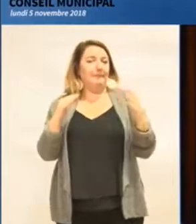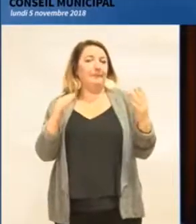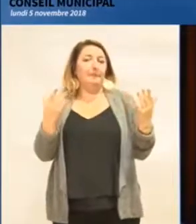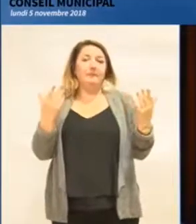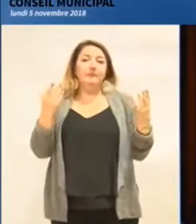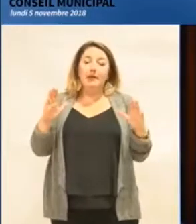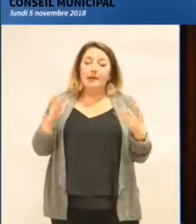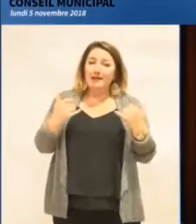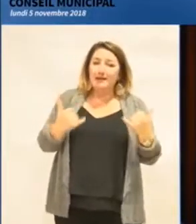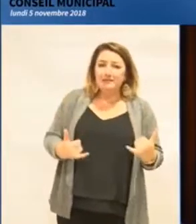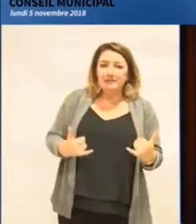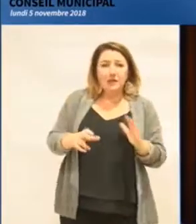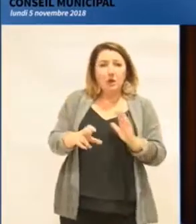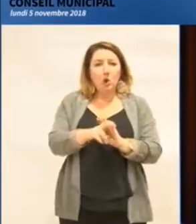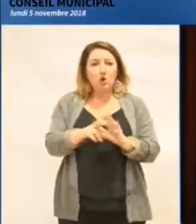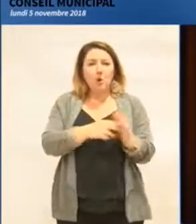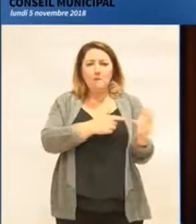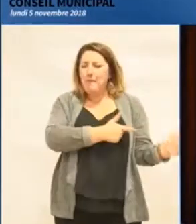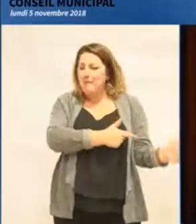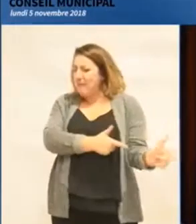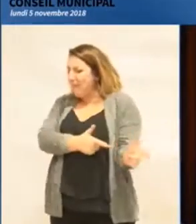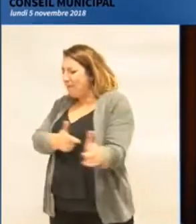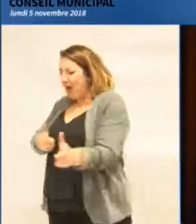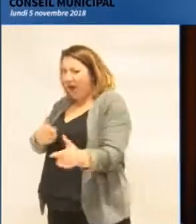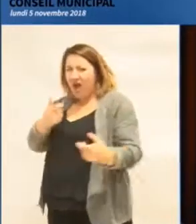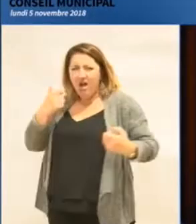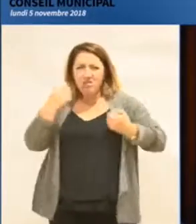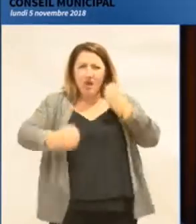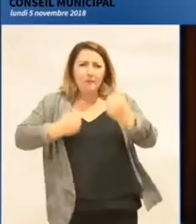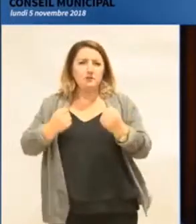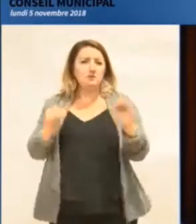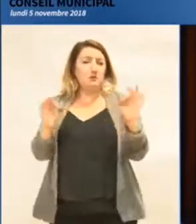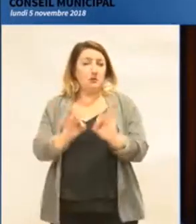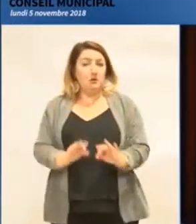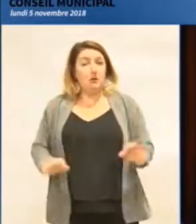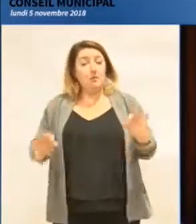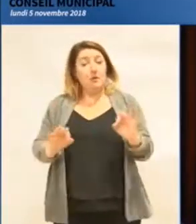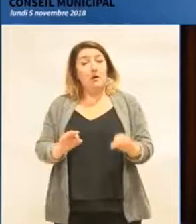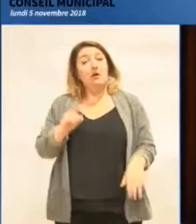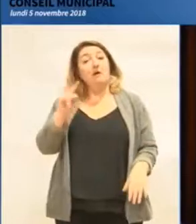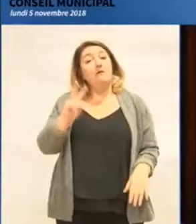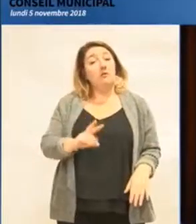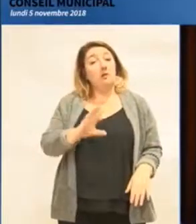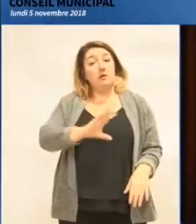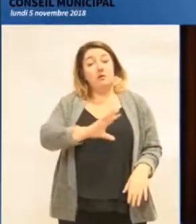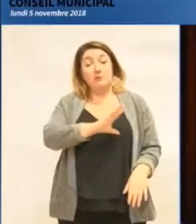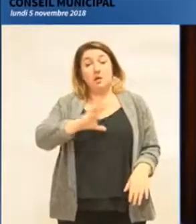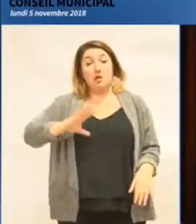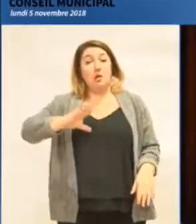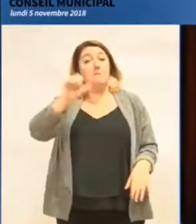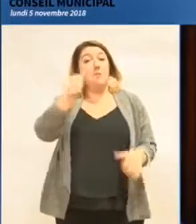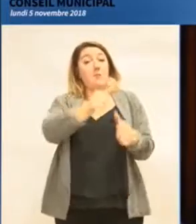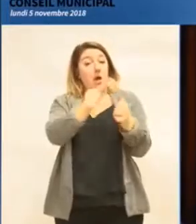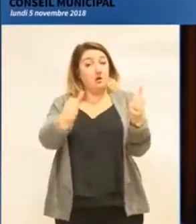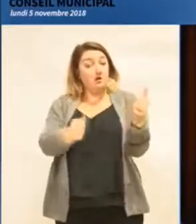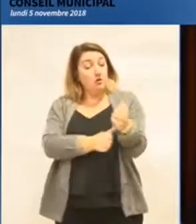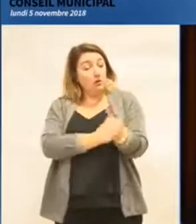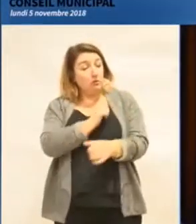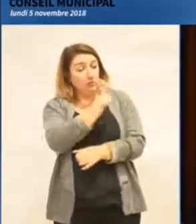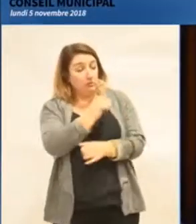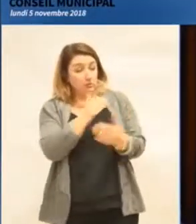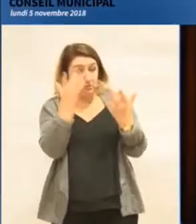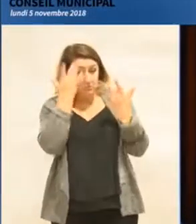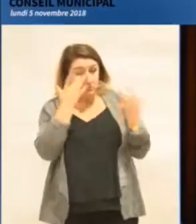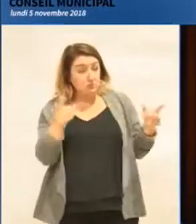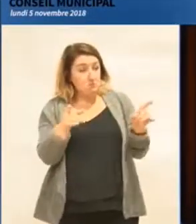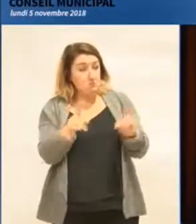tabasser, tirer dessus à tous les coins de rue. Et j'ai eu exactement la même expérience que vous, madame la première adjointe, mais avec 5 ans d'avance. En 86, quand je